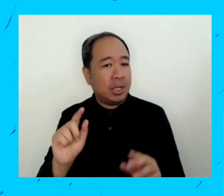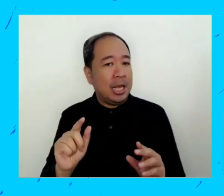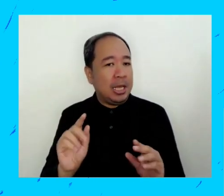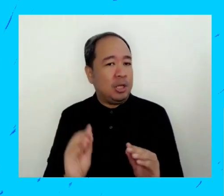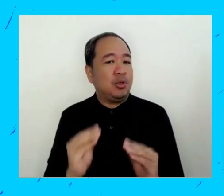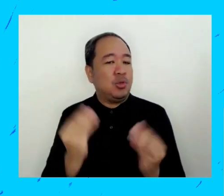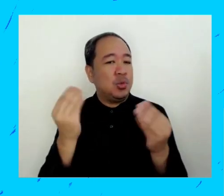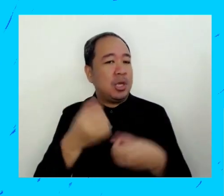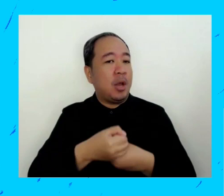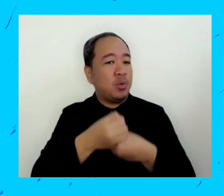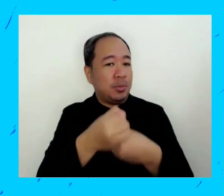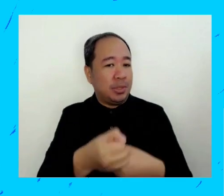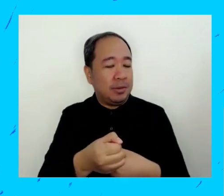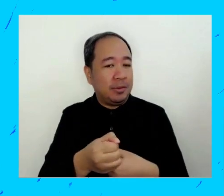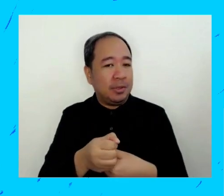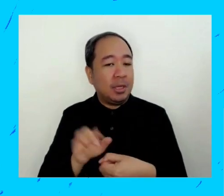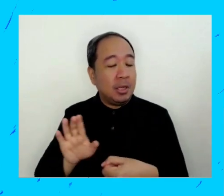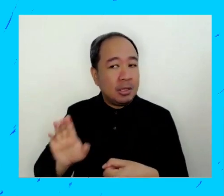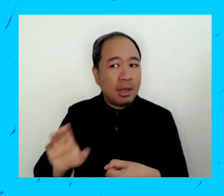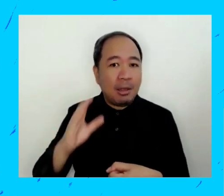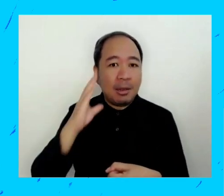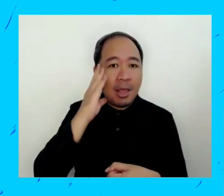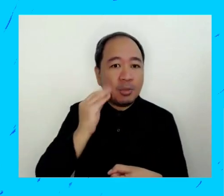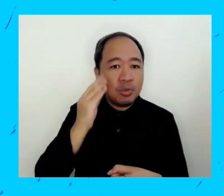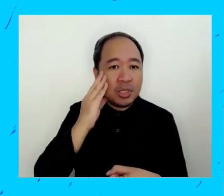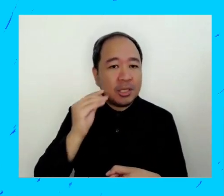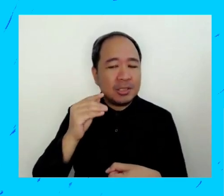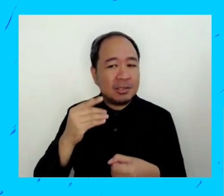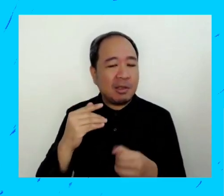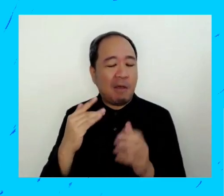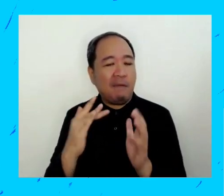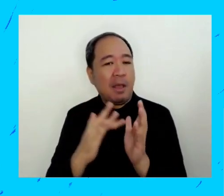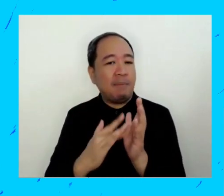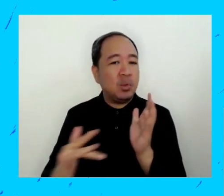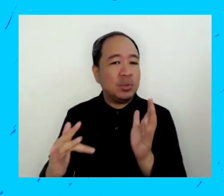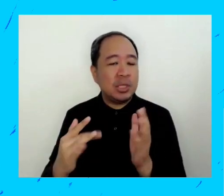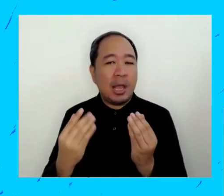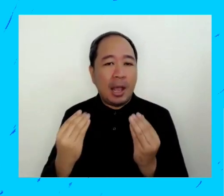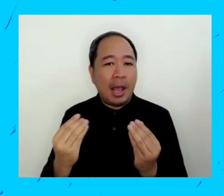dans notre région par rapport à l'expérience